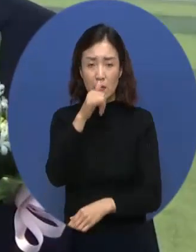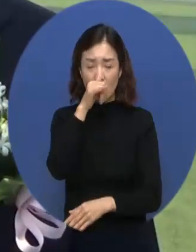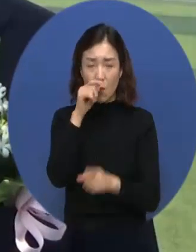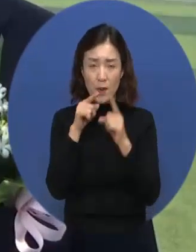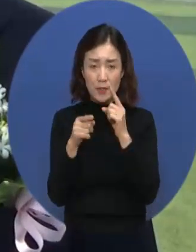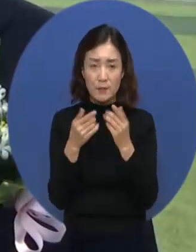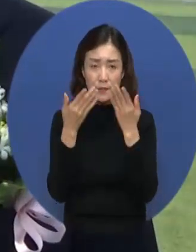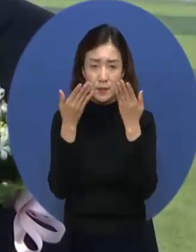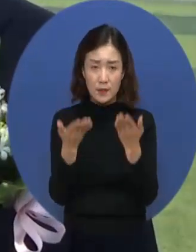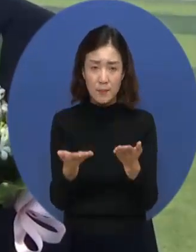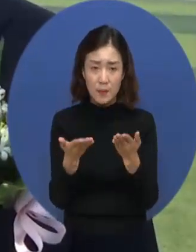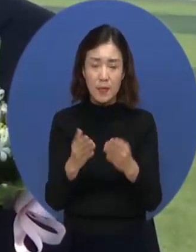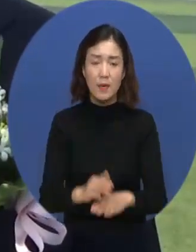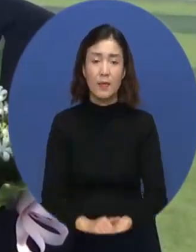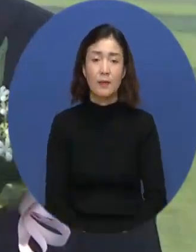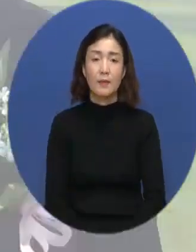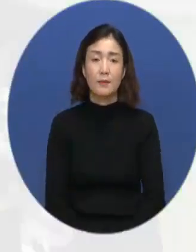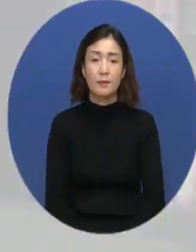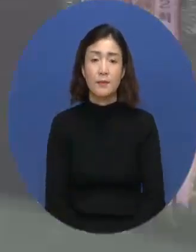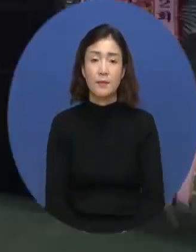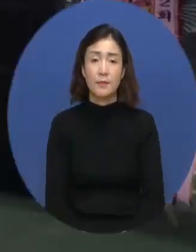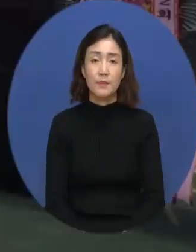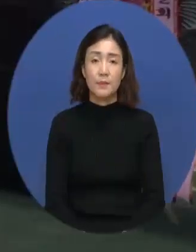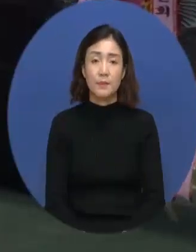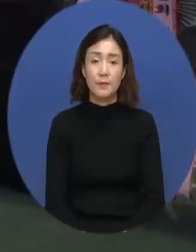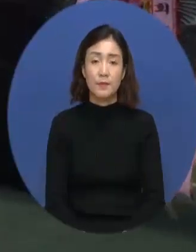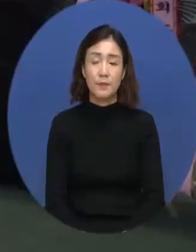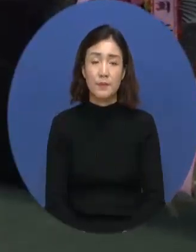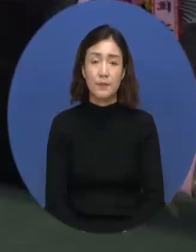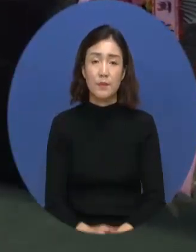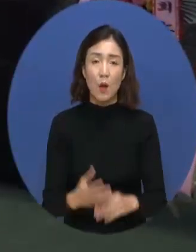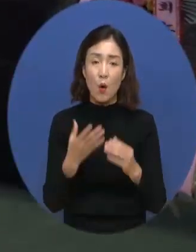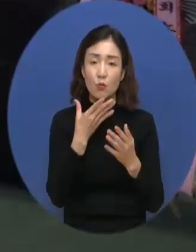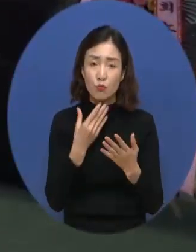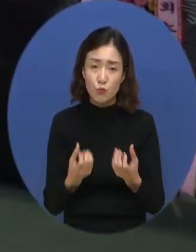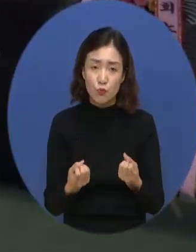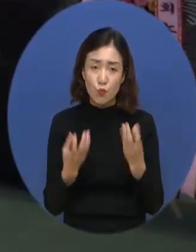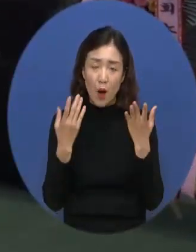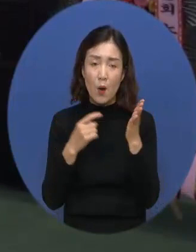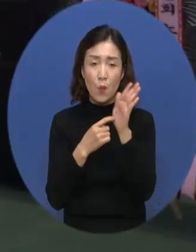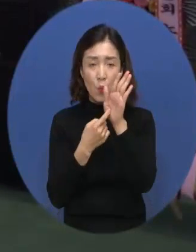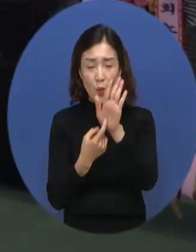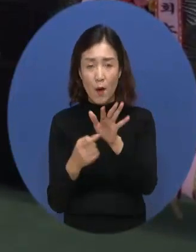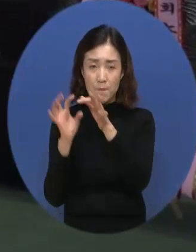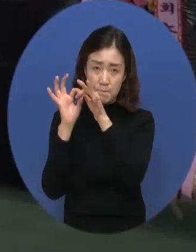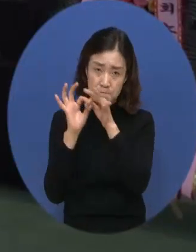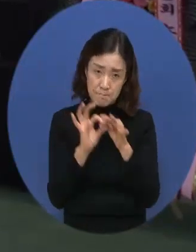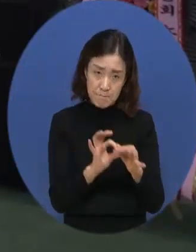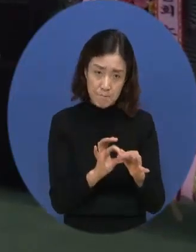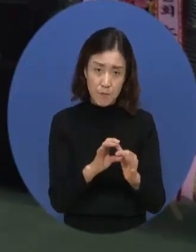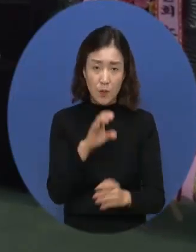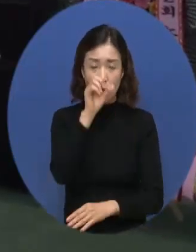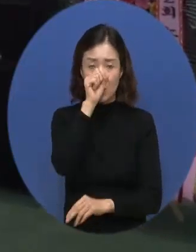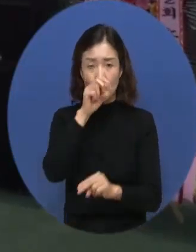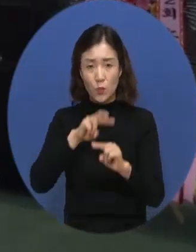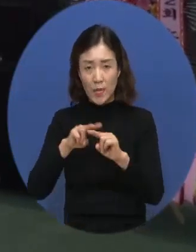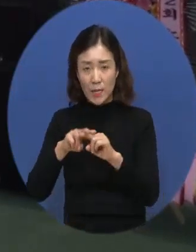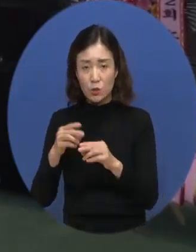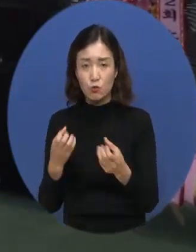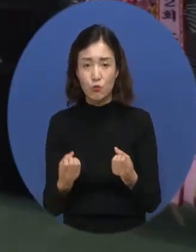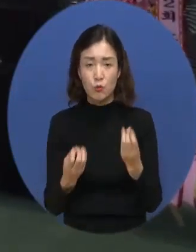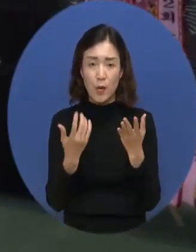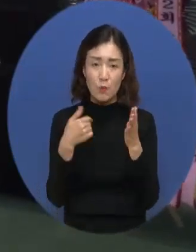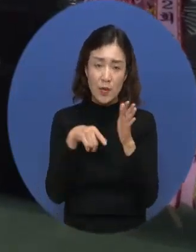걸 말씀을 드립니다. 축하 공연이 이어집니다. 좋은 자리를 축하하기 위해 많은